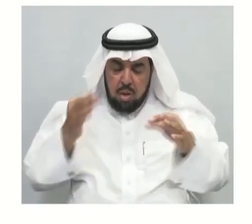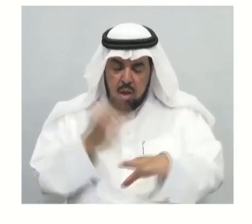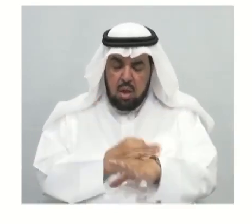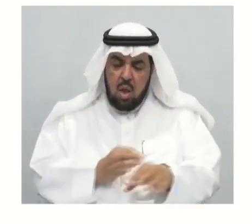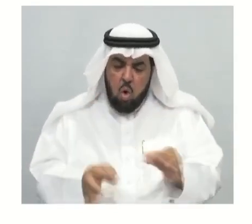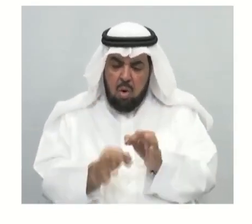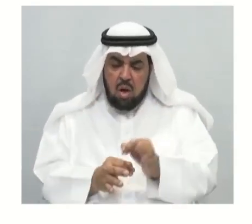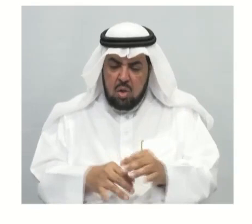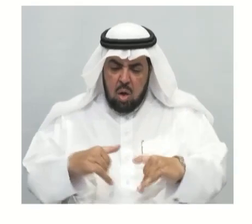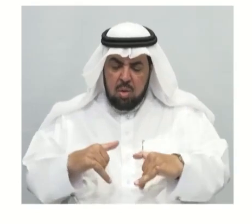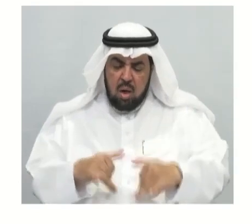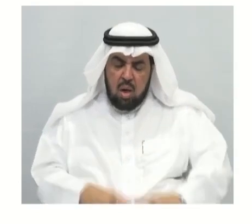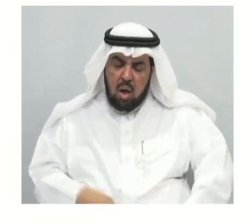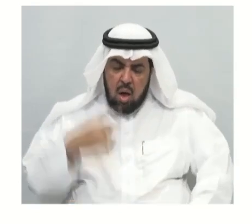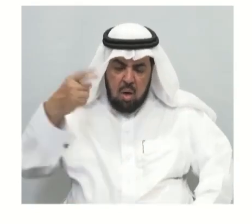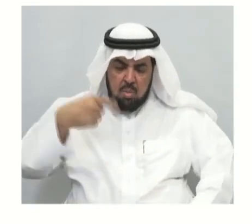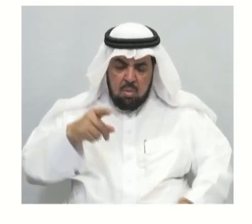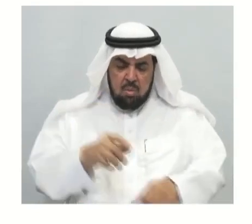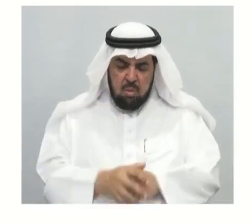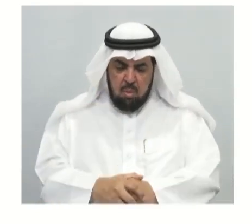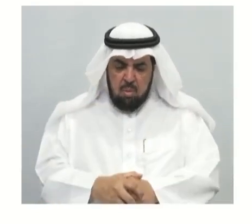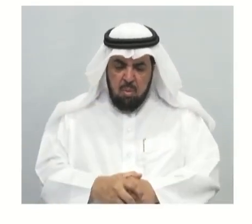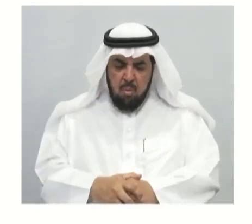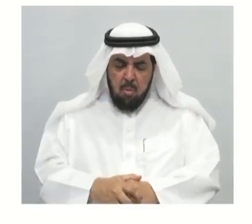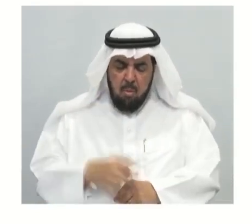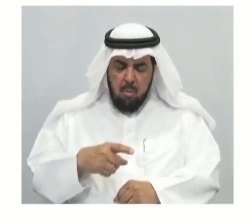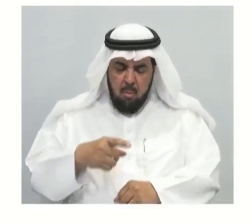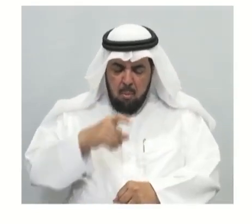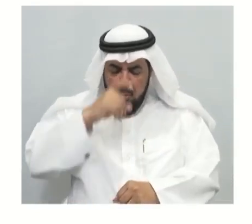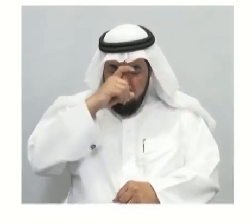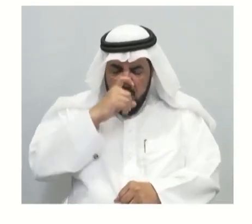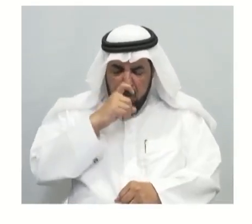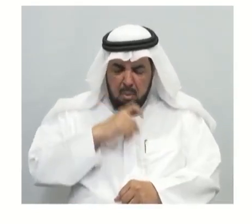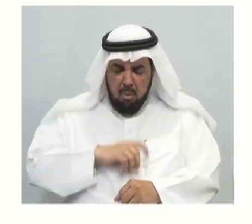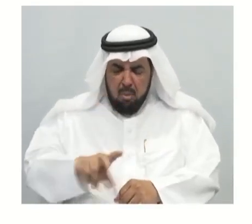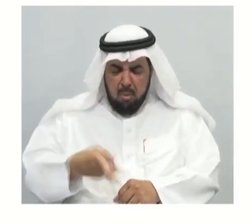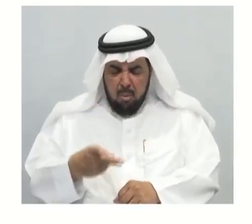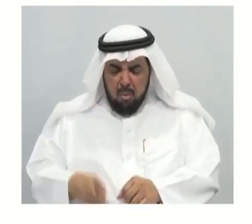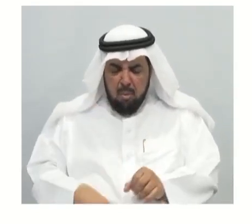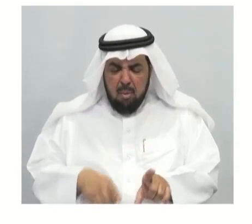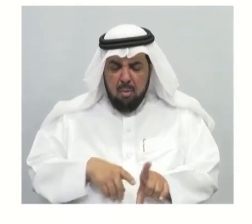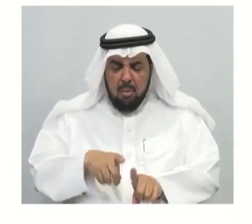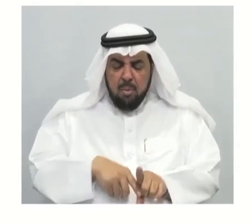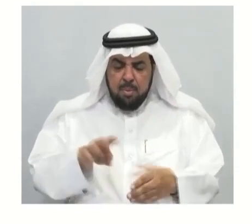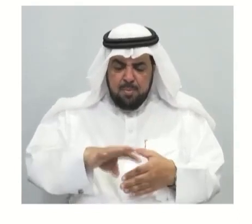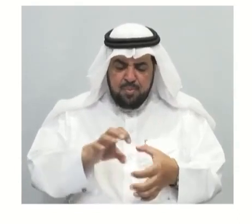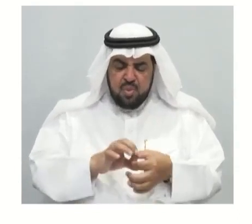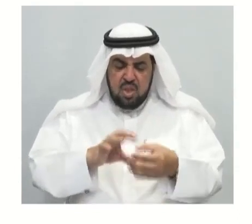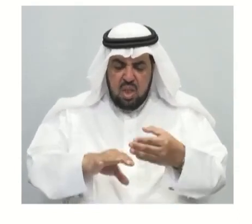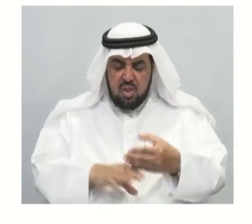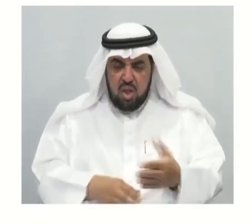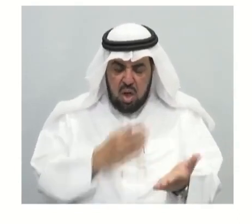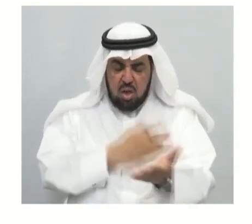بطريقه منطقيه حتى وان تطلب الامر احداث بعض التغييرات على تنسيق التقرير